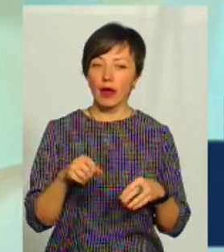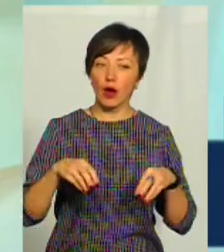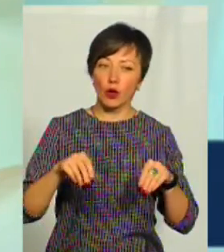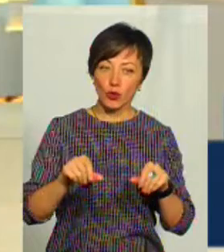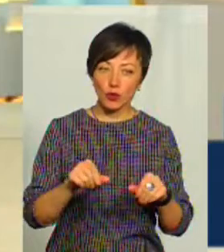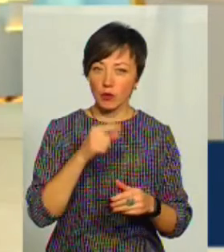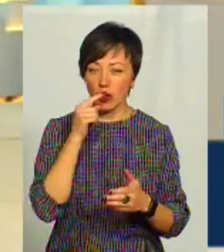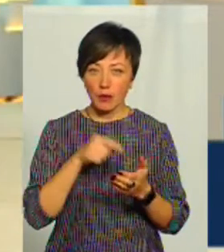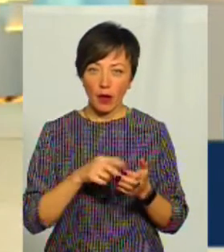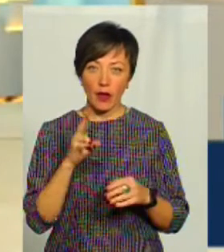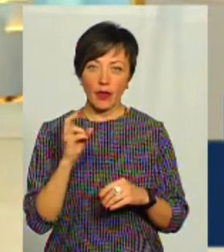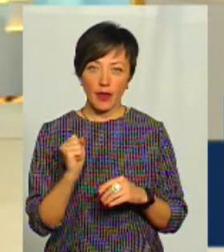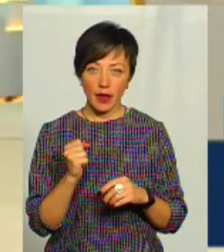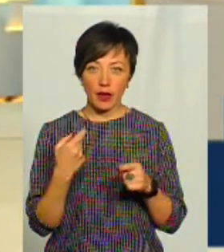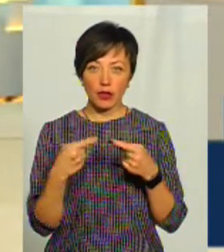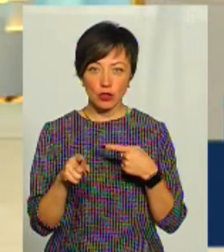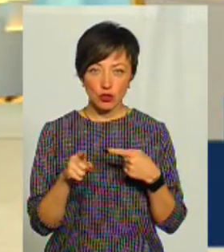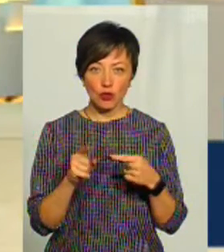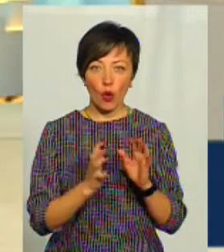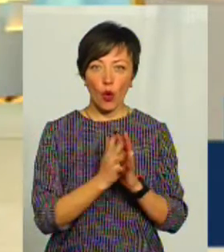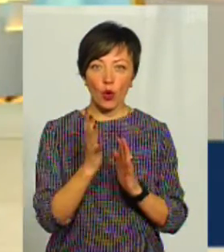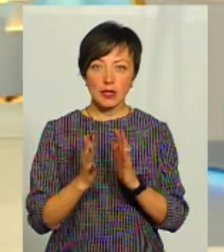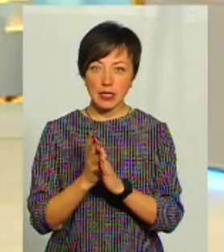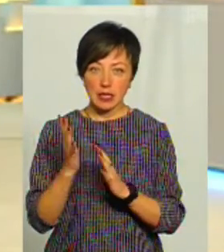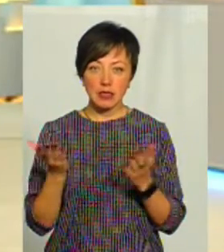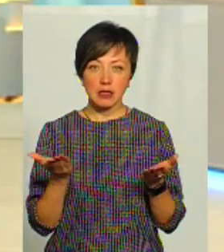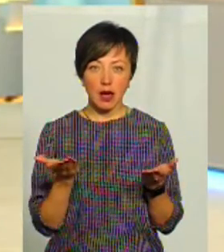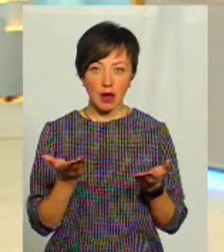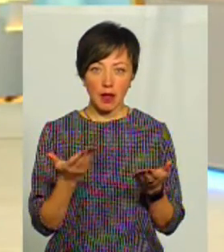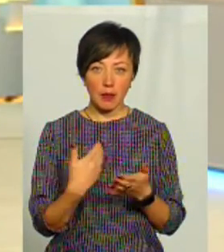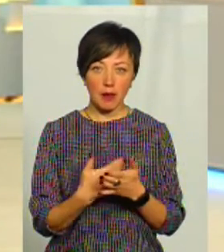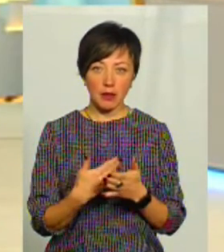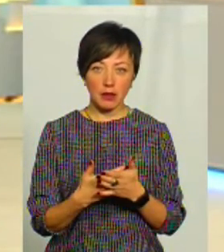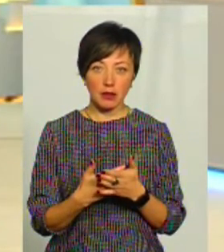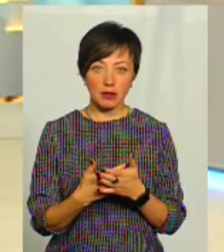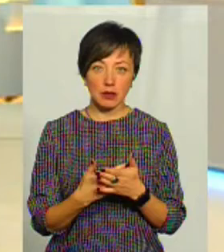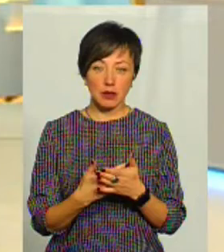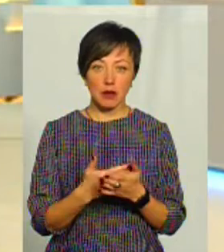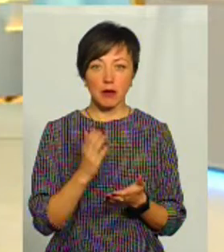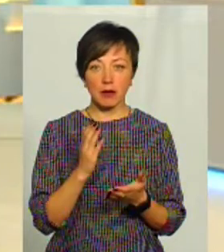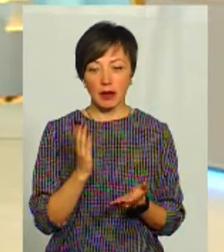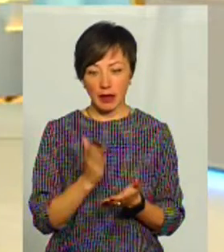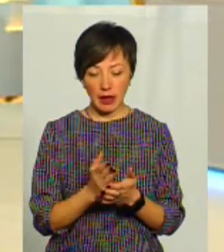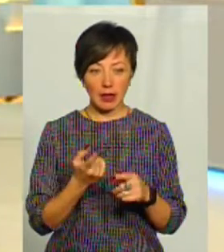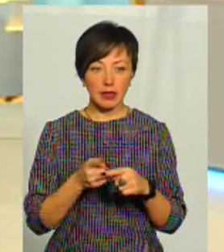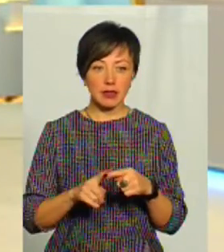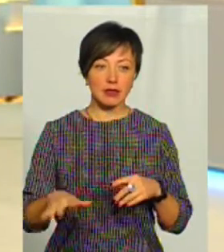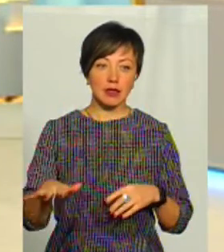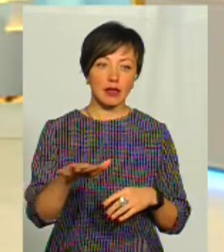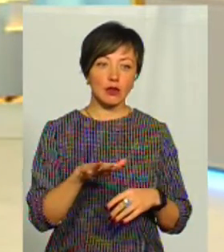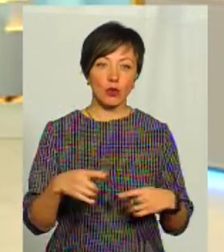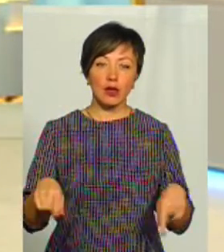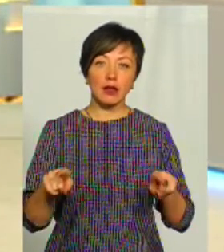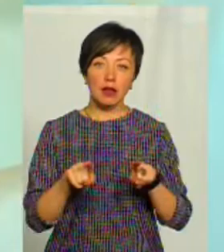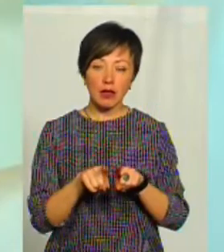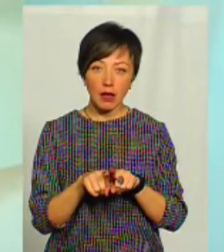ґрунт, потрапляють на іншу рослинність, яка, наприклад, ще має місце на цій території.